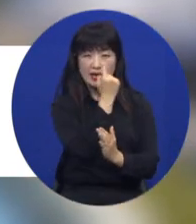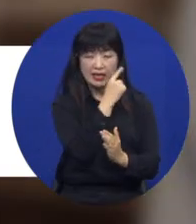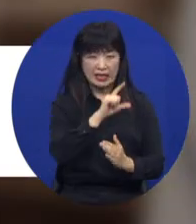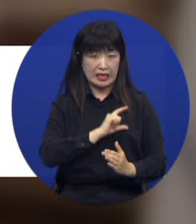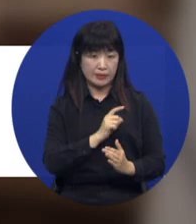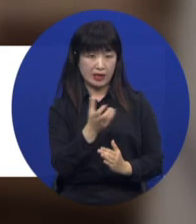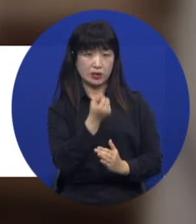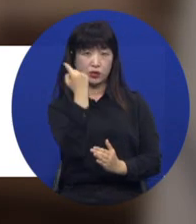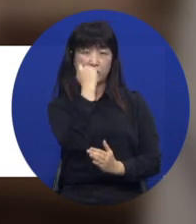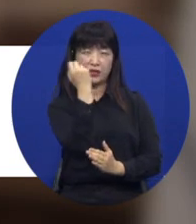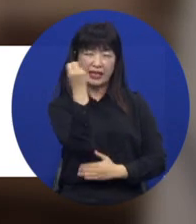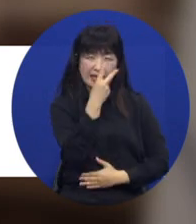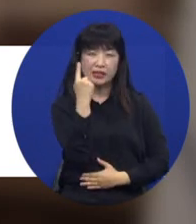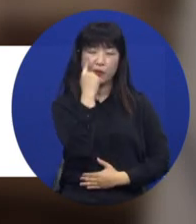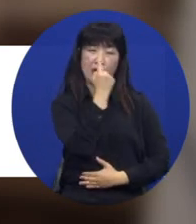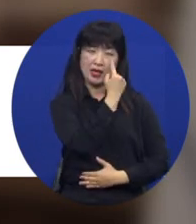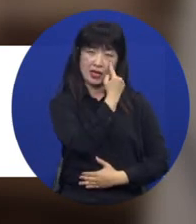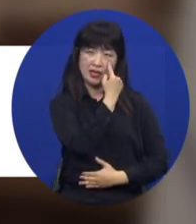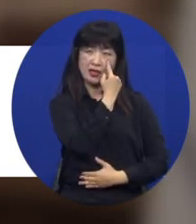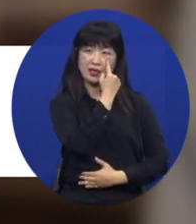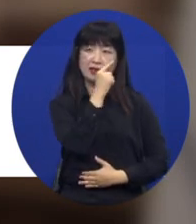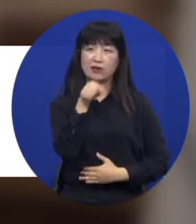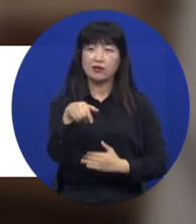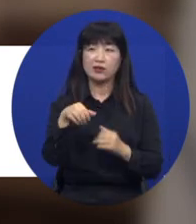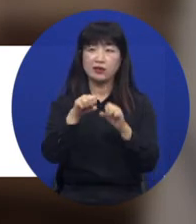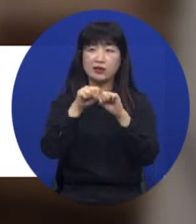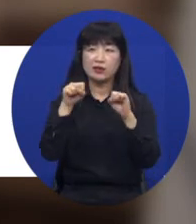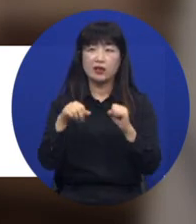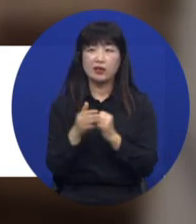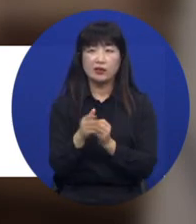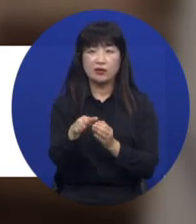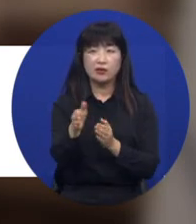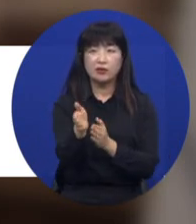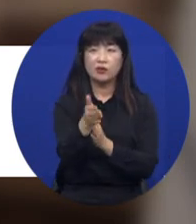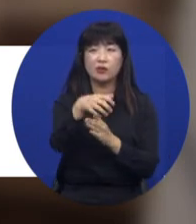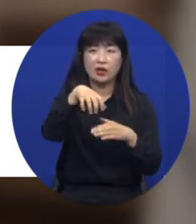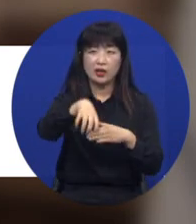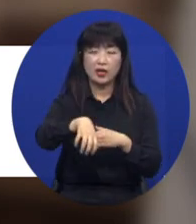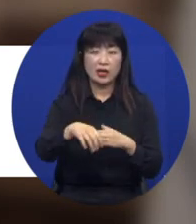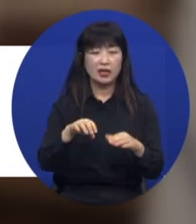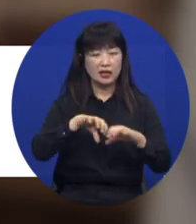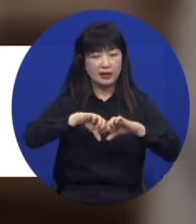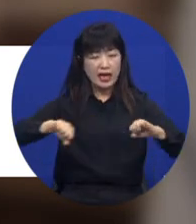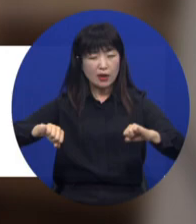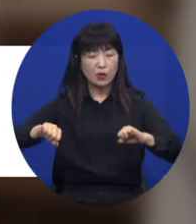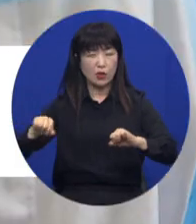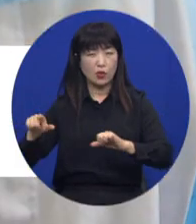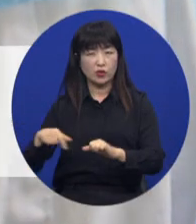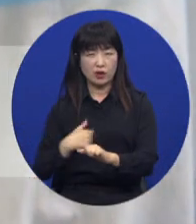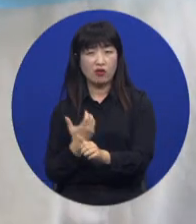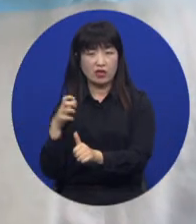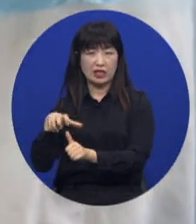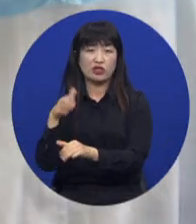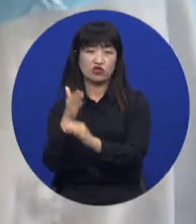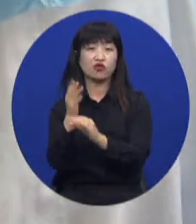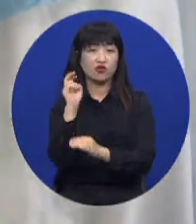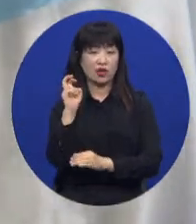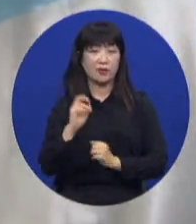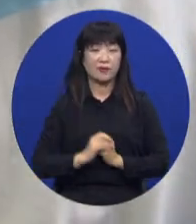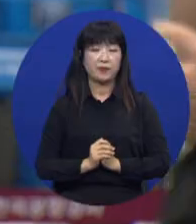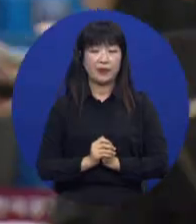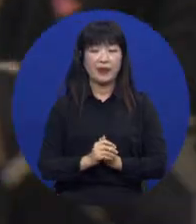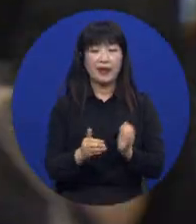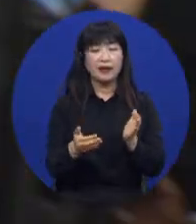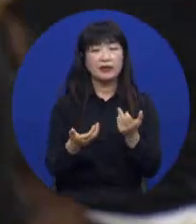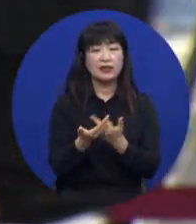가지고 그분만 쓸 수 있는 그 단독 쪽에 해가지고 격리되어 있었어요. 제주도